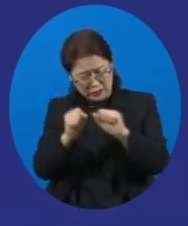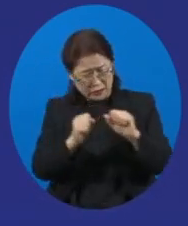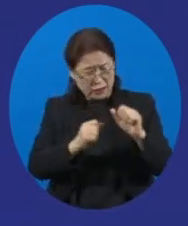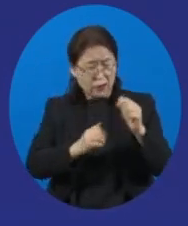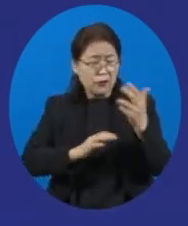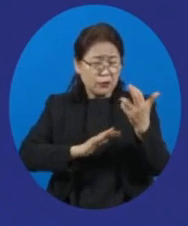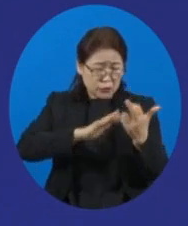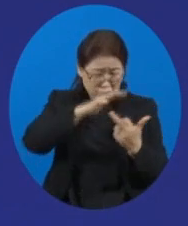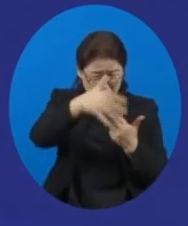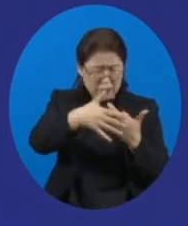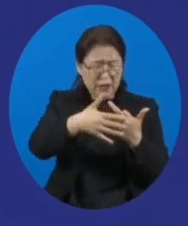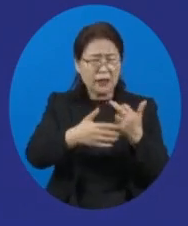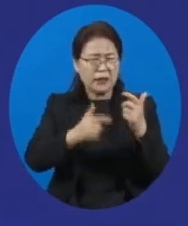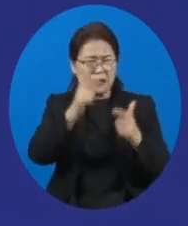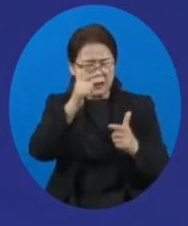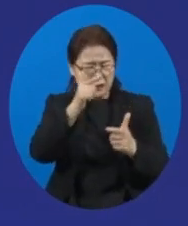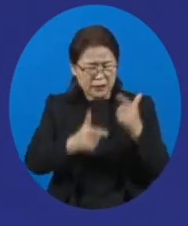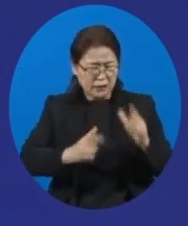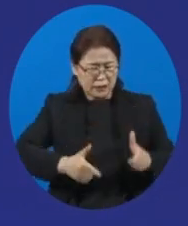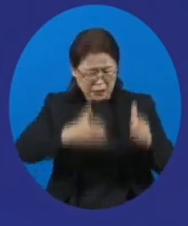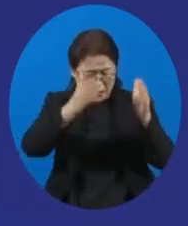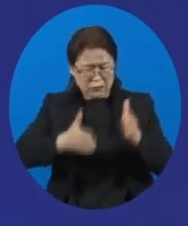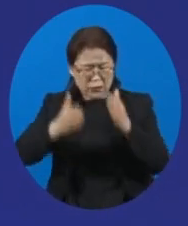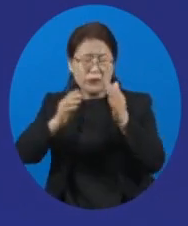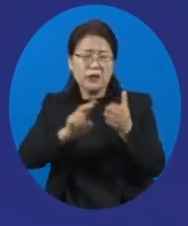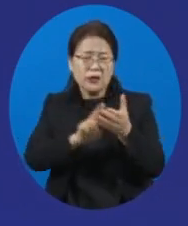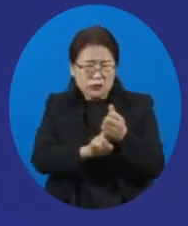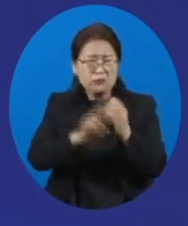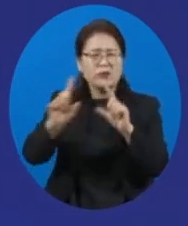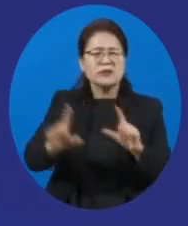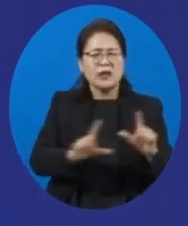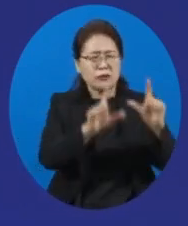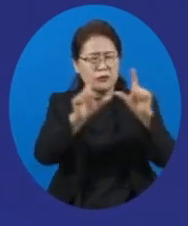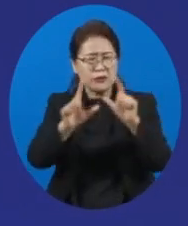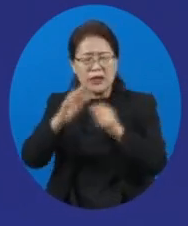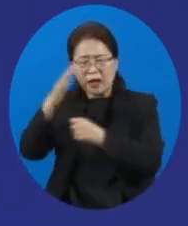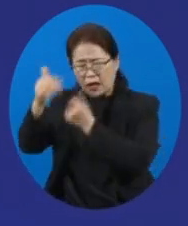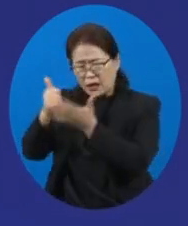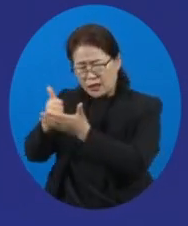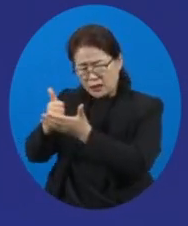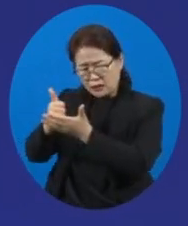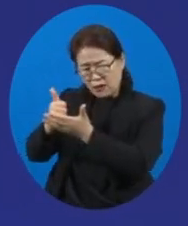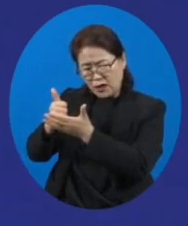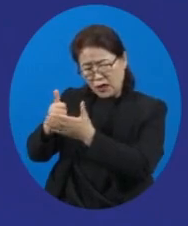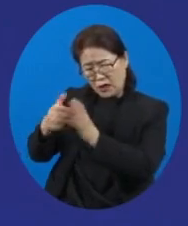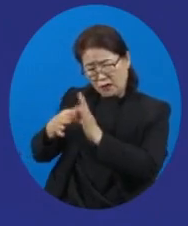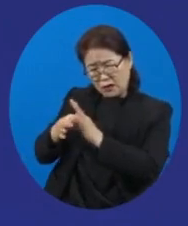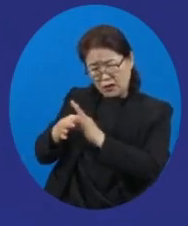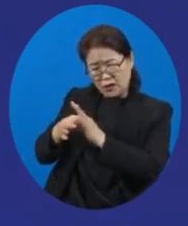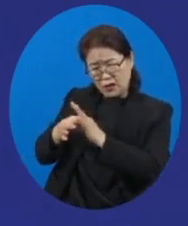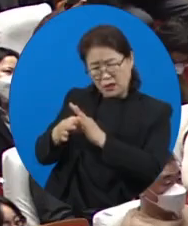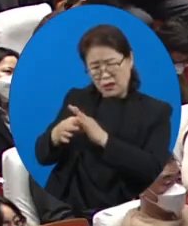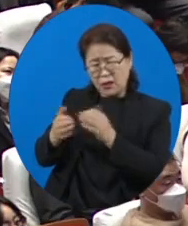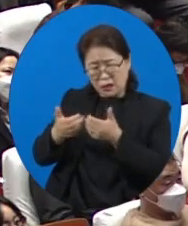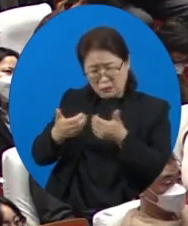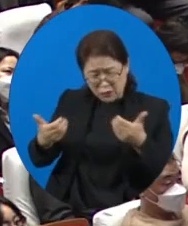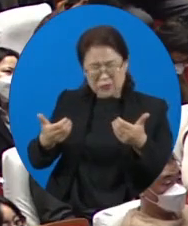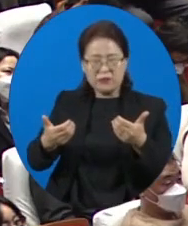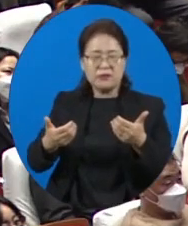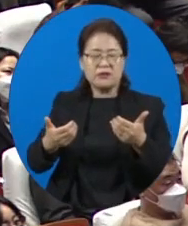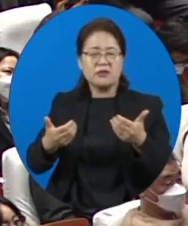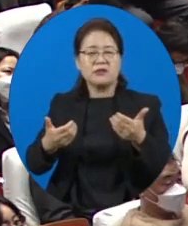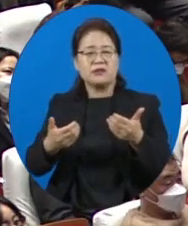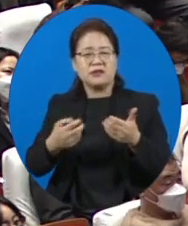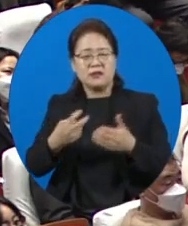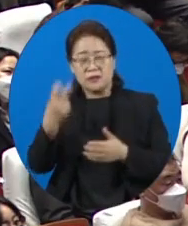있는지, 왜 너와 나의 관계가 이렇게 되었는지 한번